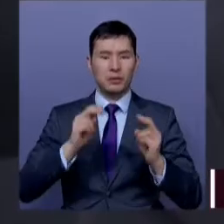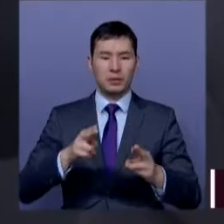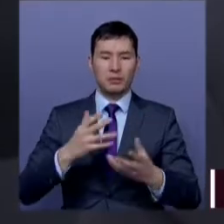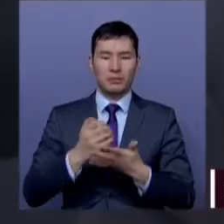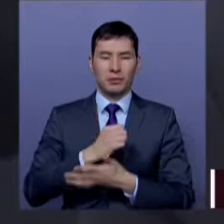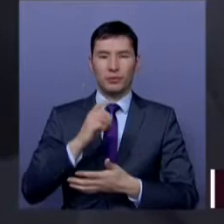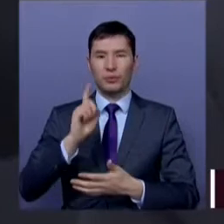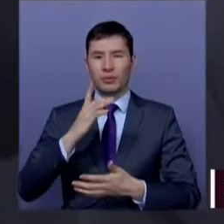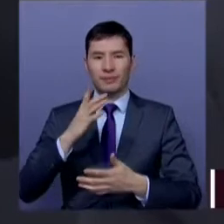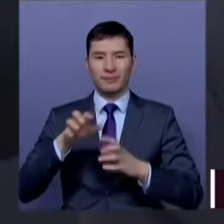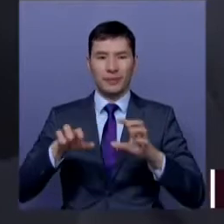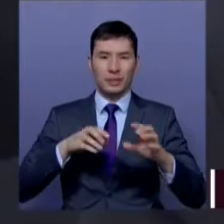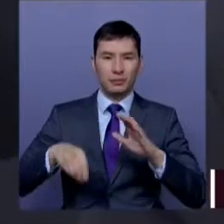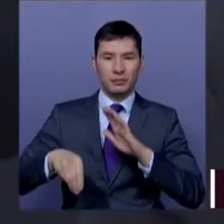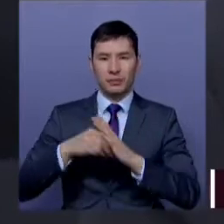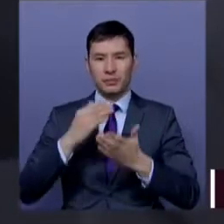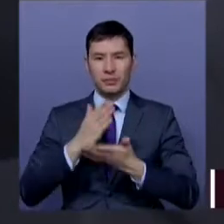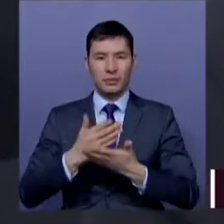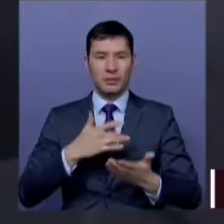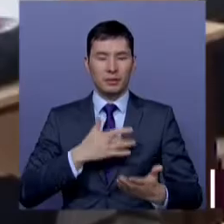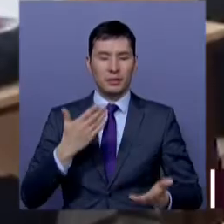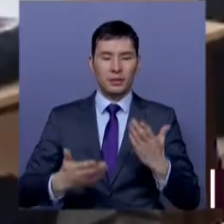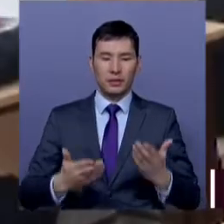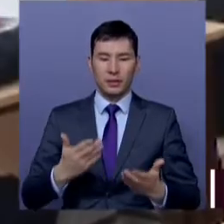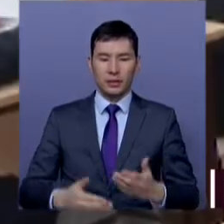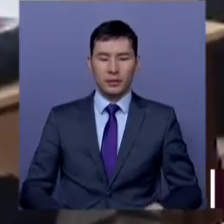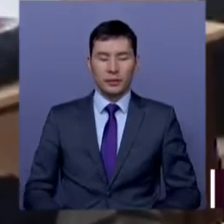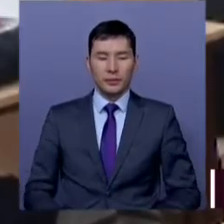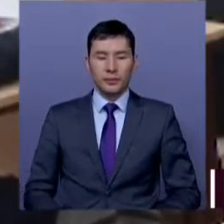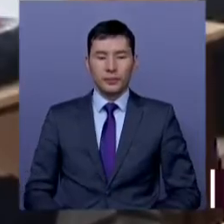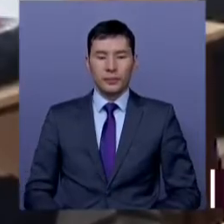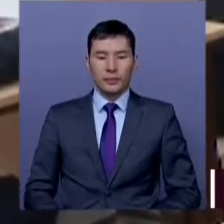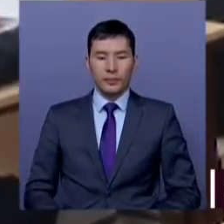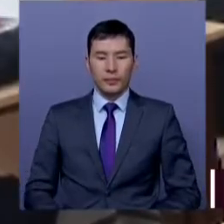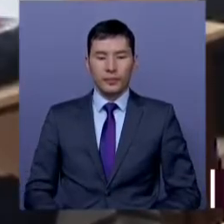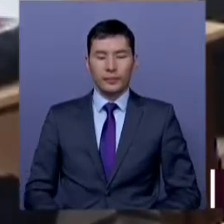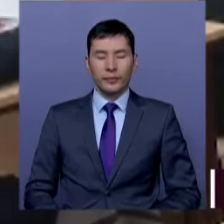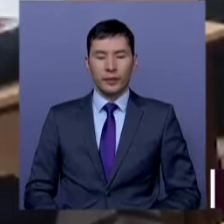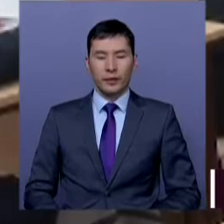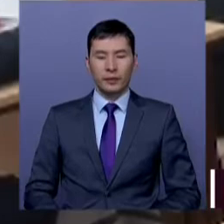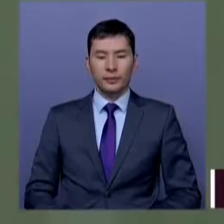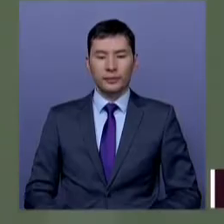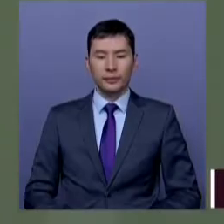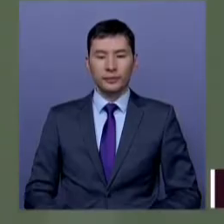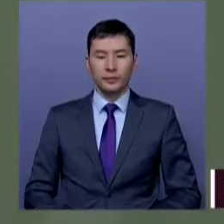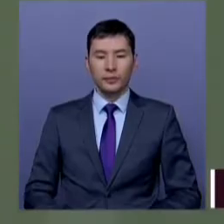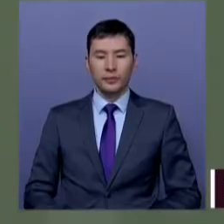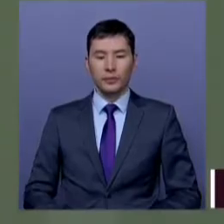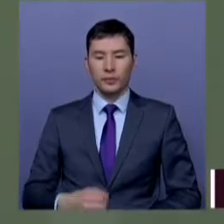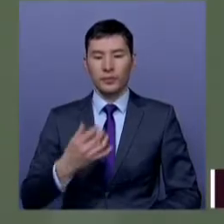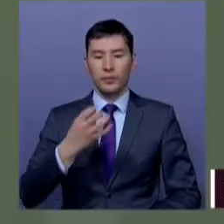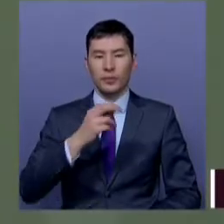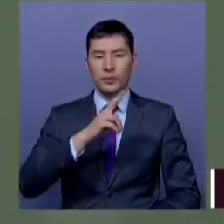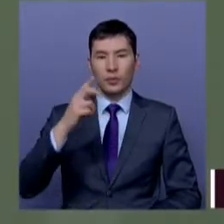қалған. Нәтижеде байқаудың бірінші кезеңінде сүрінген қатысушылар көпшіліктің арасынан суырылып, жеңіске ие болды. Одан бөлек